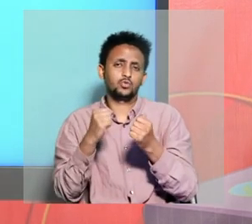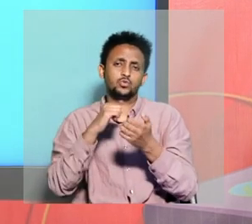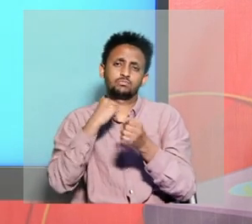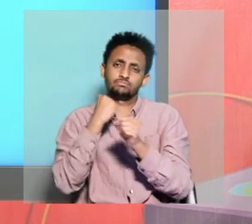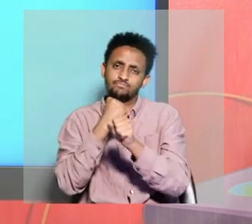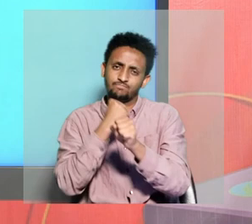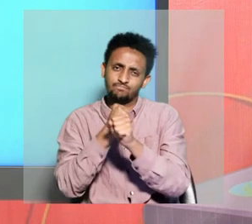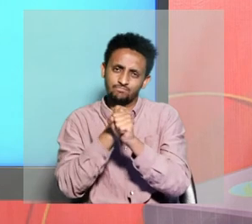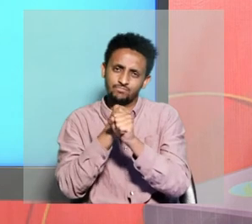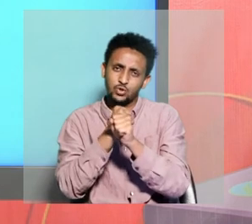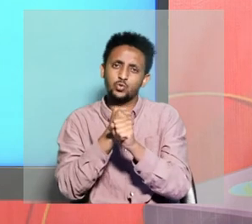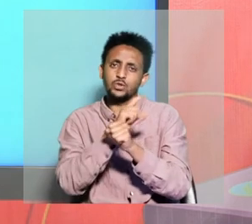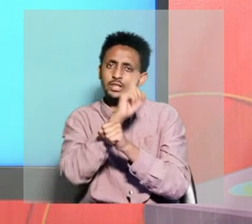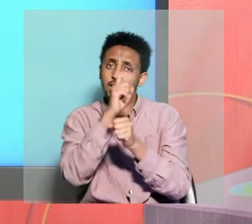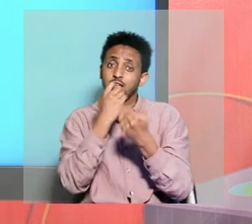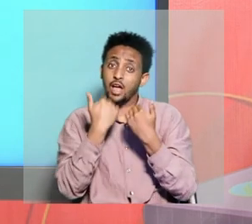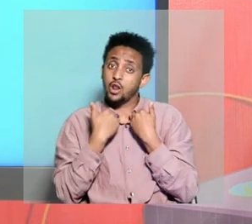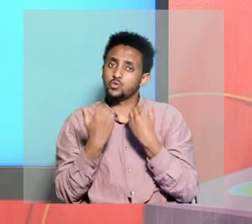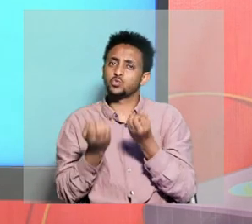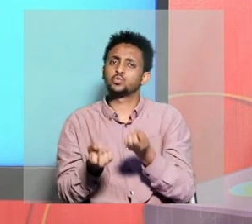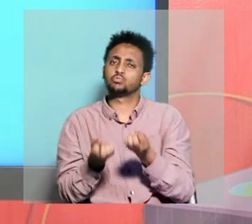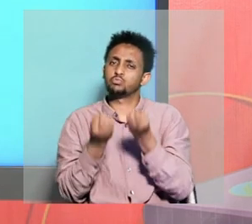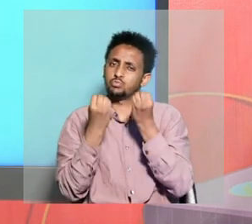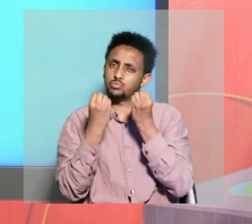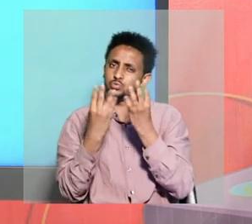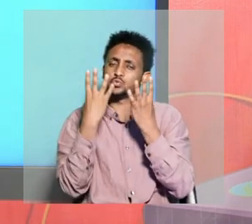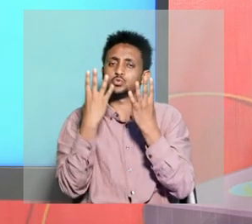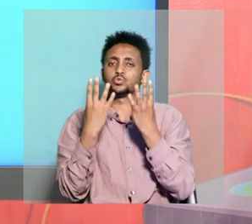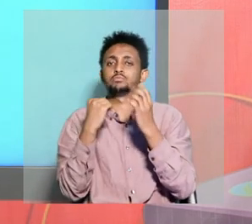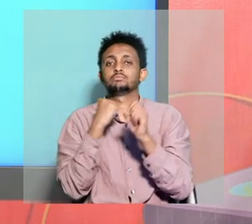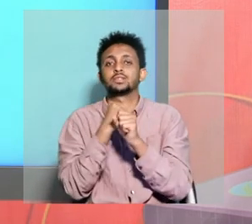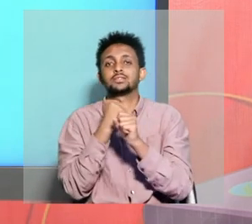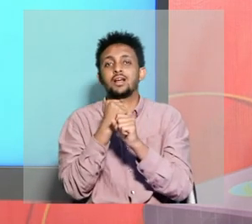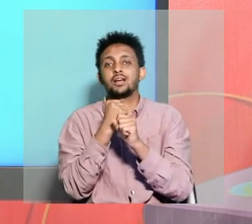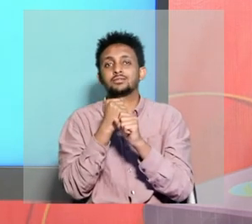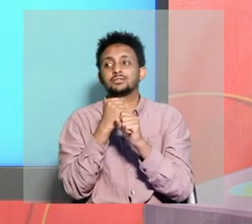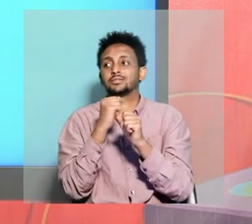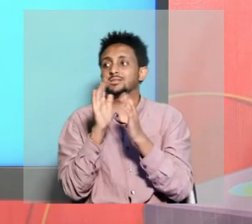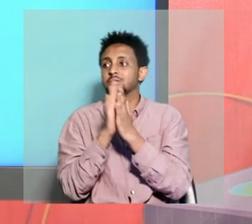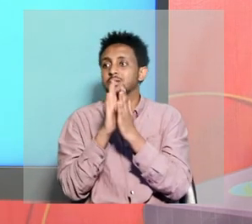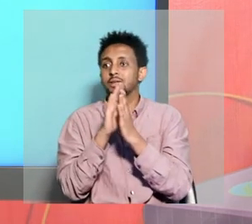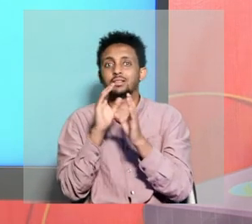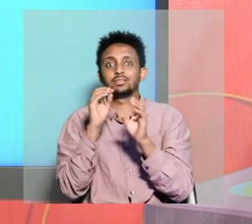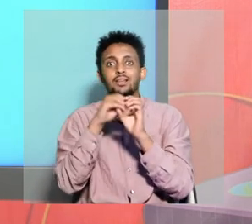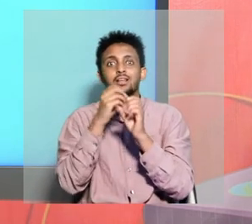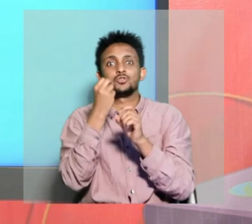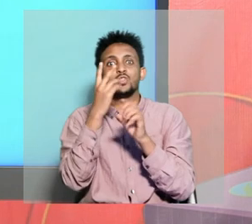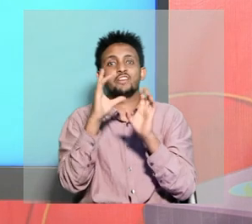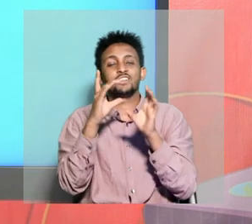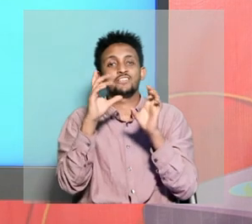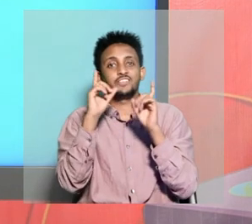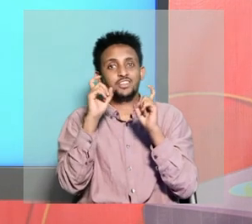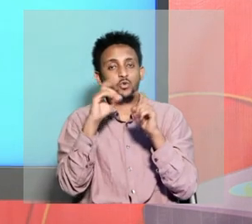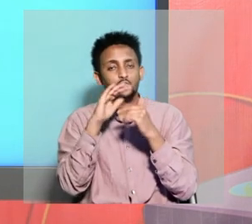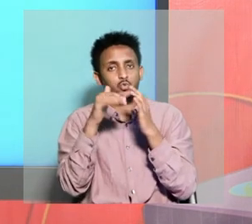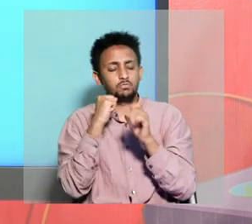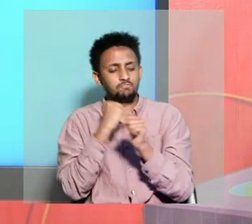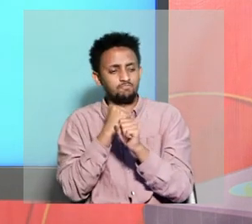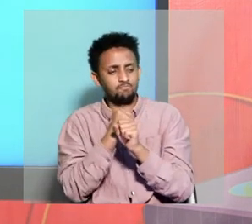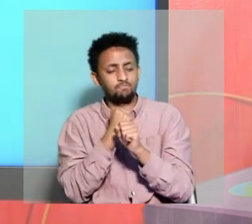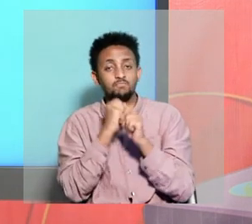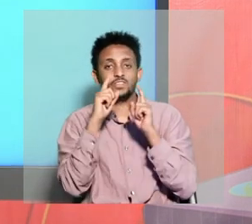እንድትሰሩ መኛለሁኝ። ጥያቄዎችን አብዝታችሁ የናሽናል ጥያቄዎችን የኢንትራንስ ኤግዛም ጥያቄዎችን